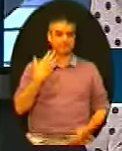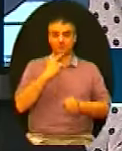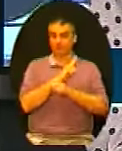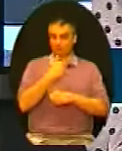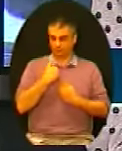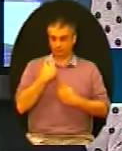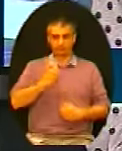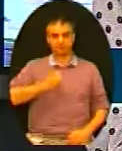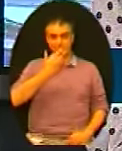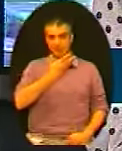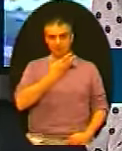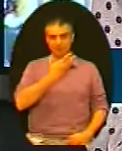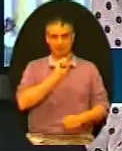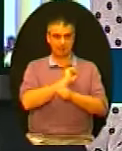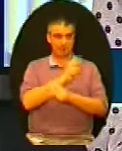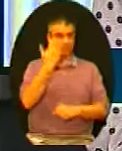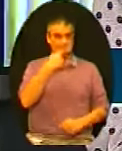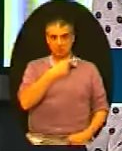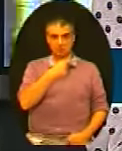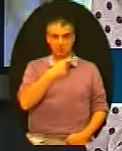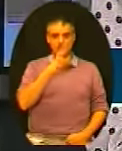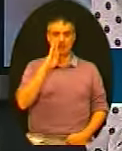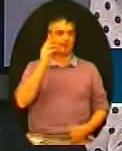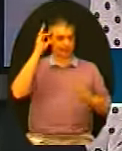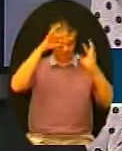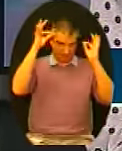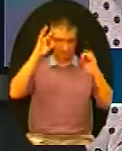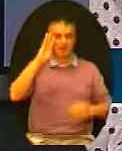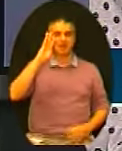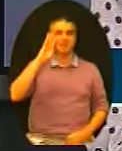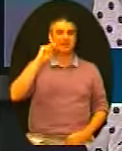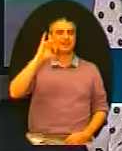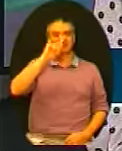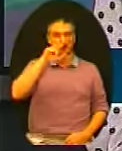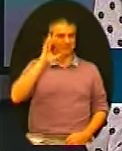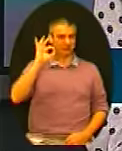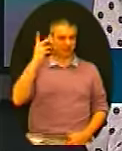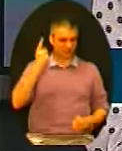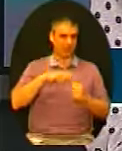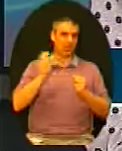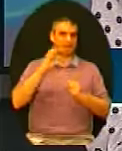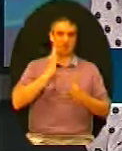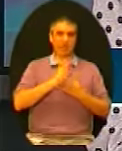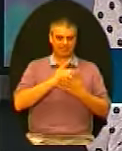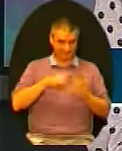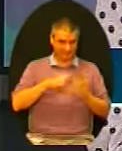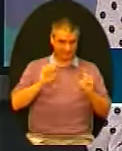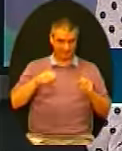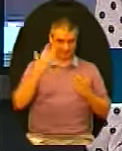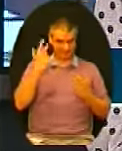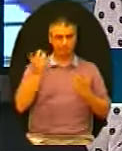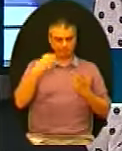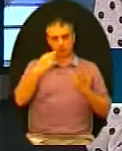ובתקופה שאני ניהלתי את מעשייה, הוא היה שם בניזרי, אחר כך הגיע קצב, ועוד היו הרבה